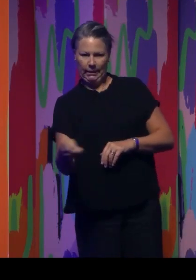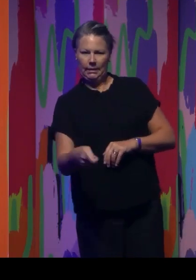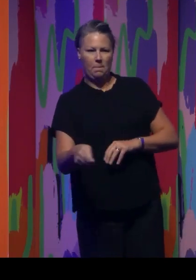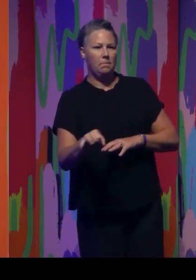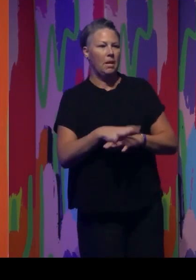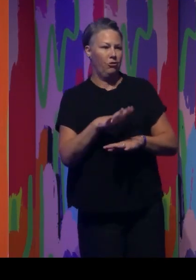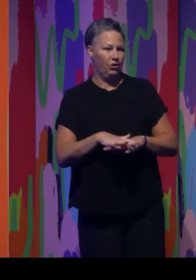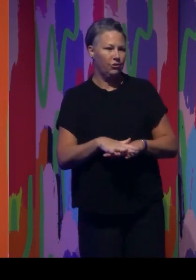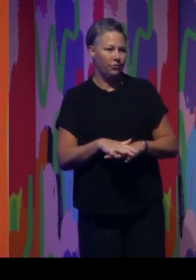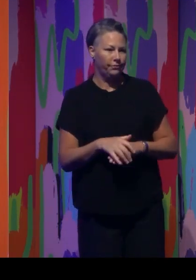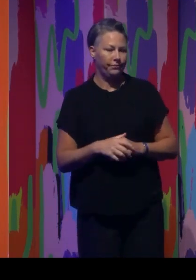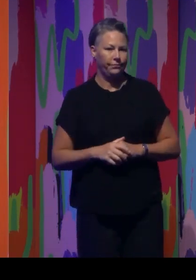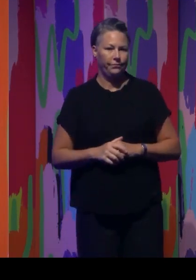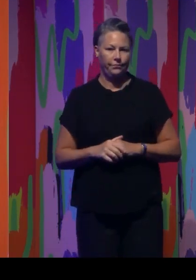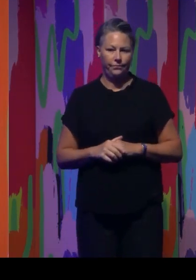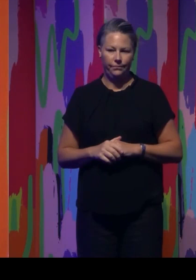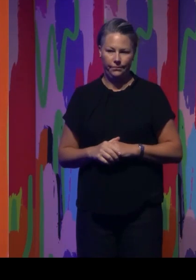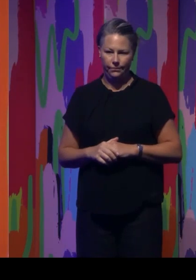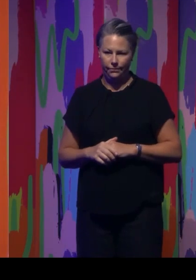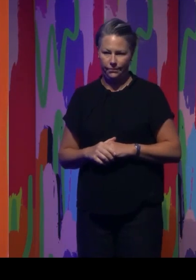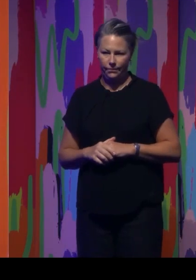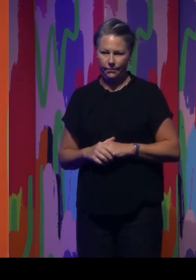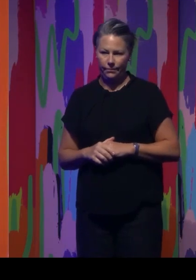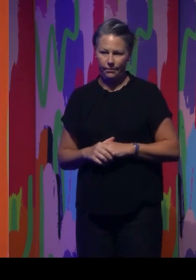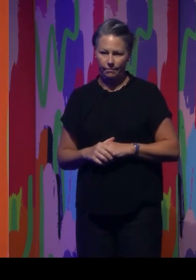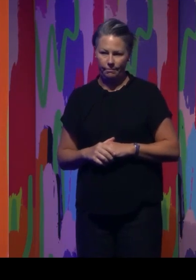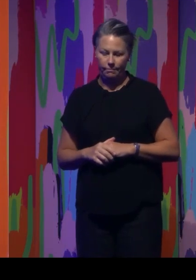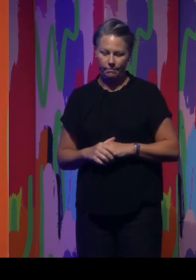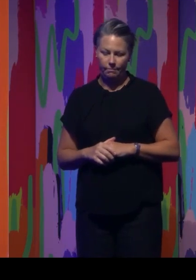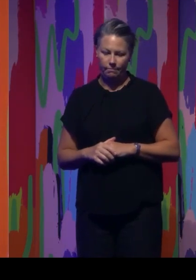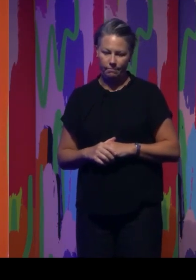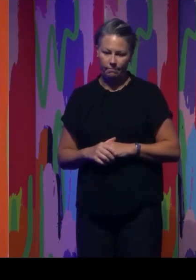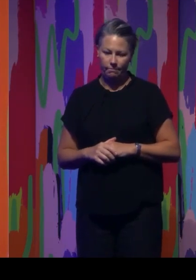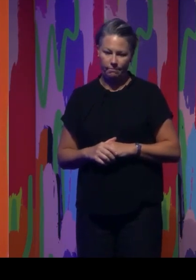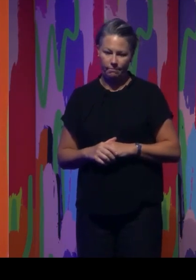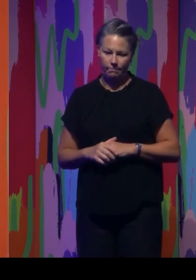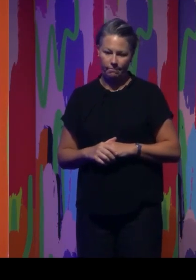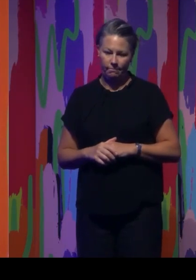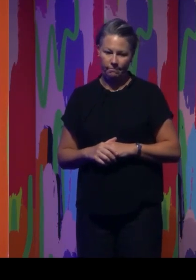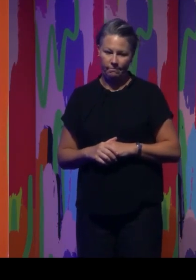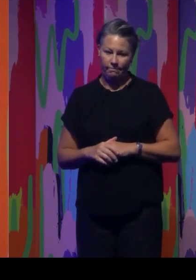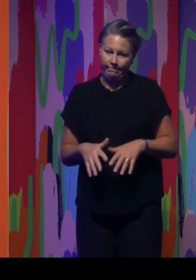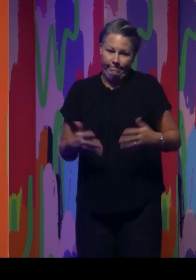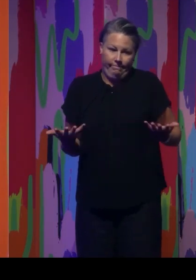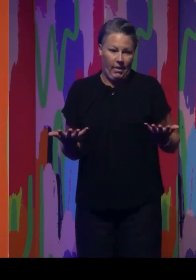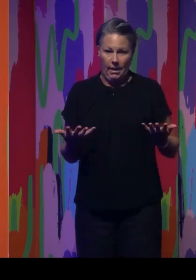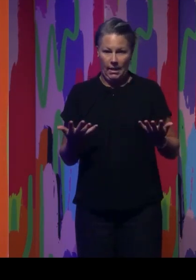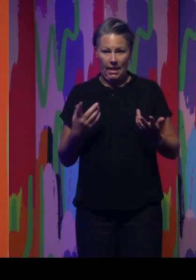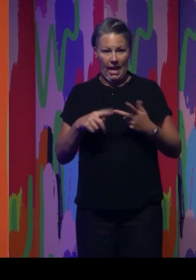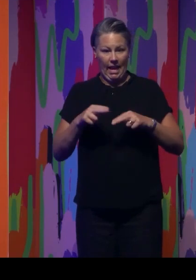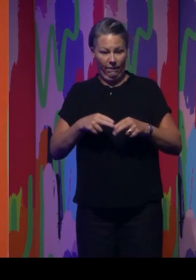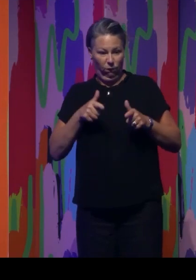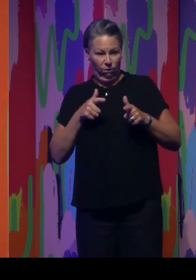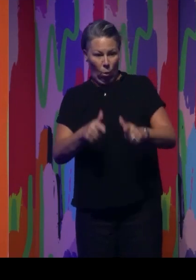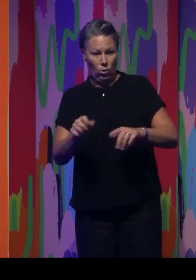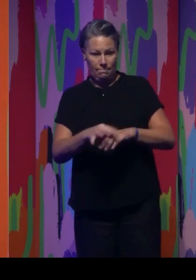ম্যারেজ আমাদের দেশে কোনো অবৈধ জিনিস না. And it is considered is not illegal forced marriage in